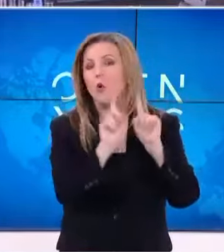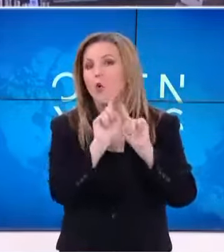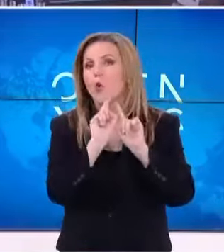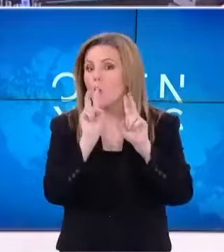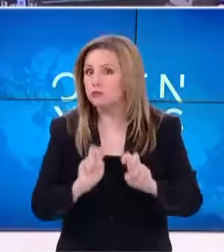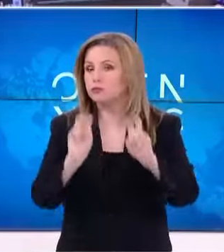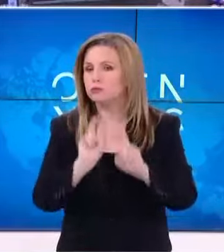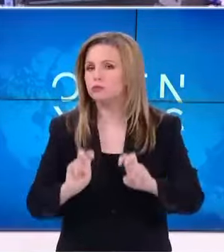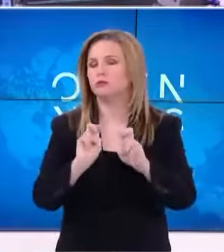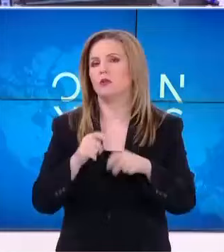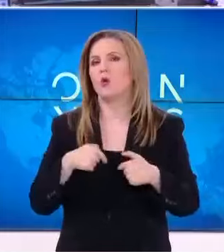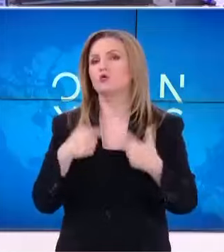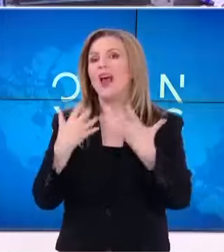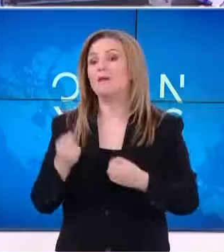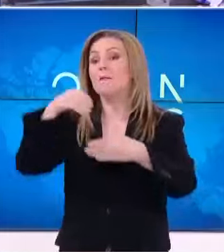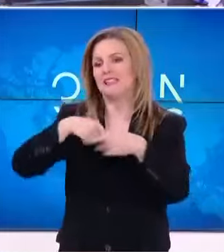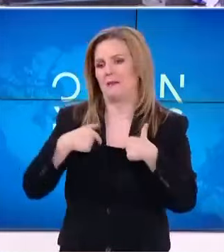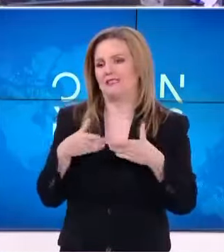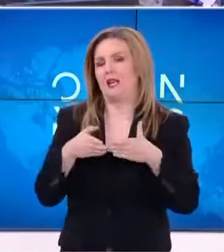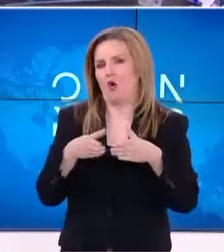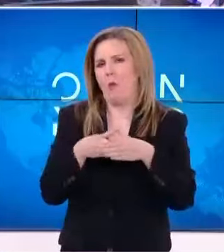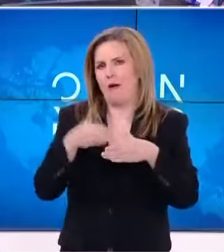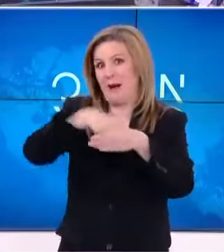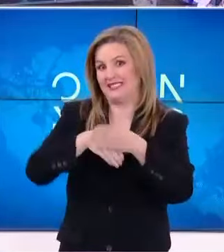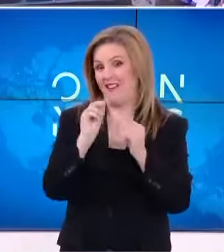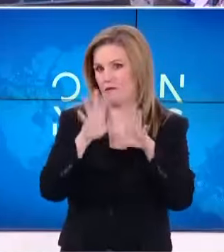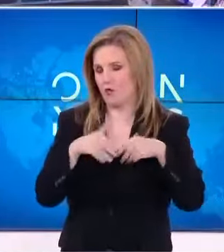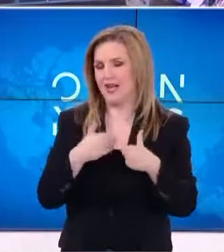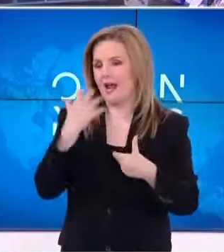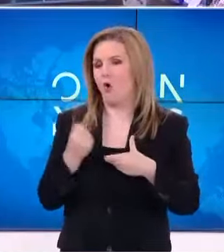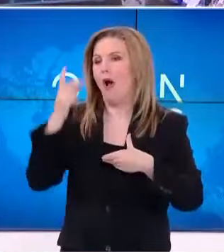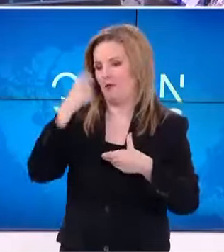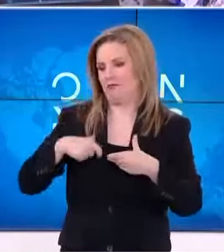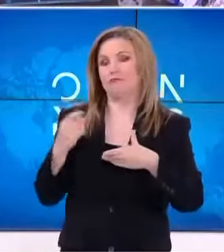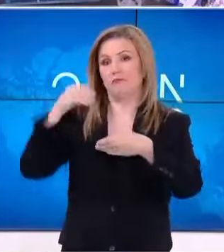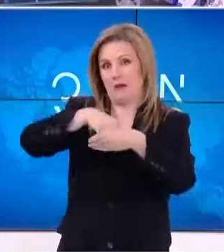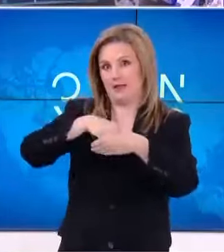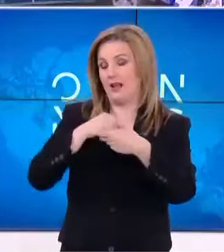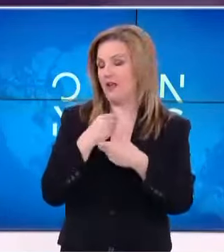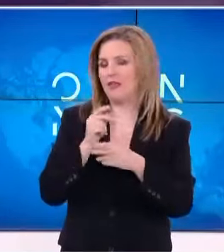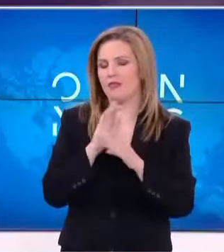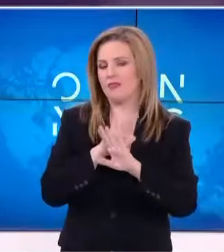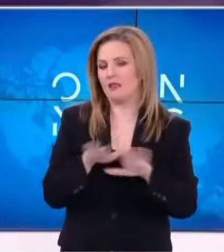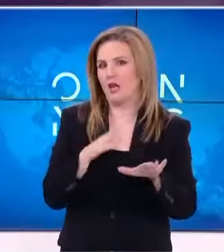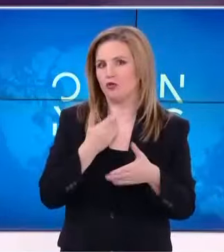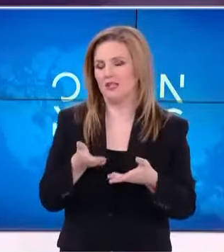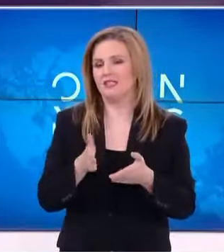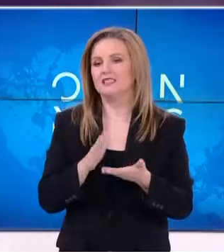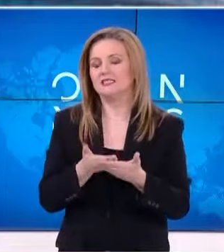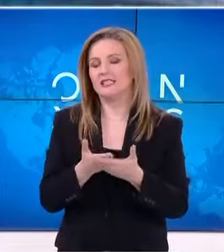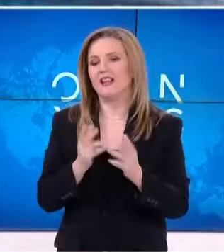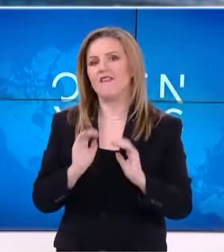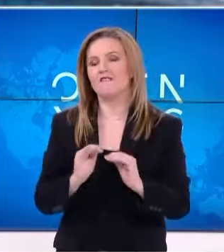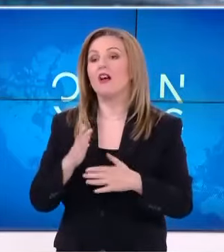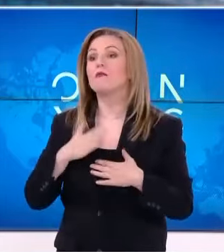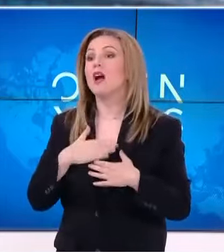κυβέρνηση όσο υπάρχουμε μέσα στη βουλή και όσο υπάρχω εγώ εκεί αποκλείεται να παρασηος τα στοιχία κύ λοιπόν